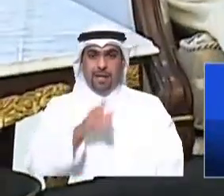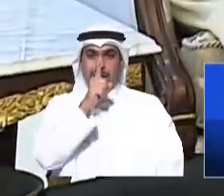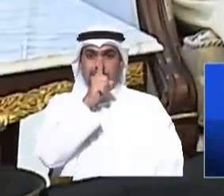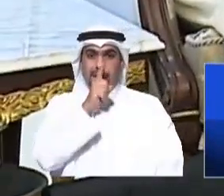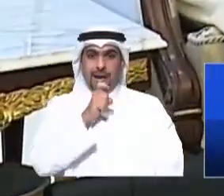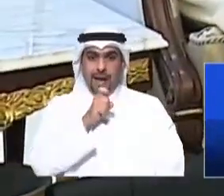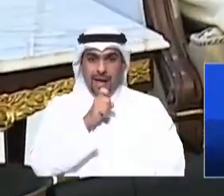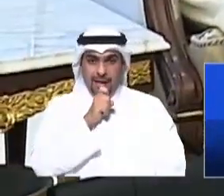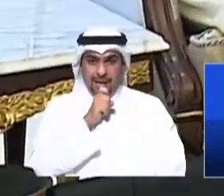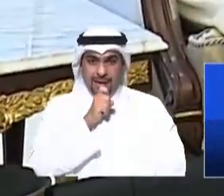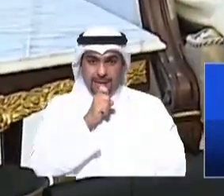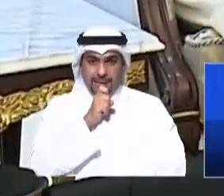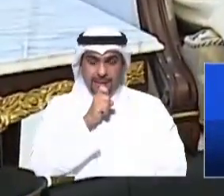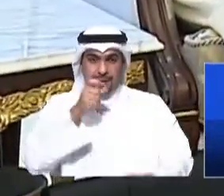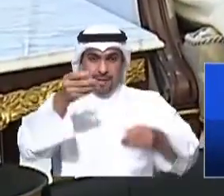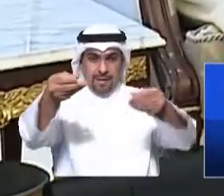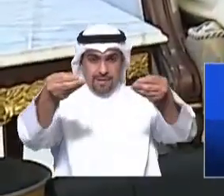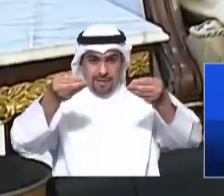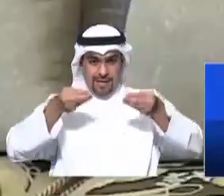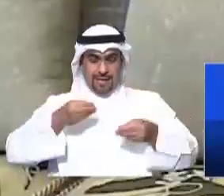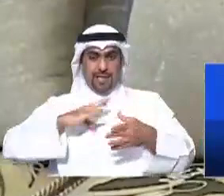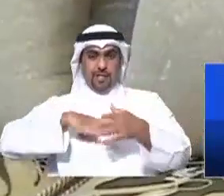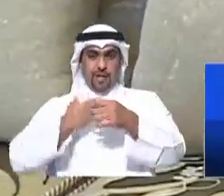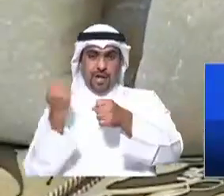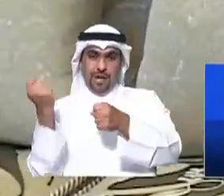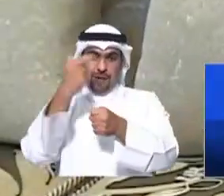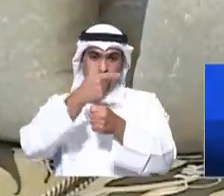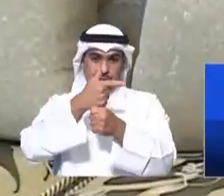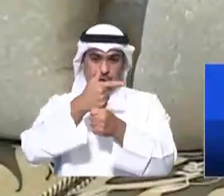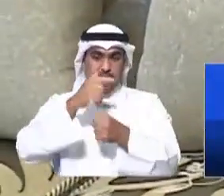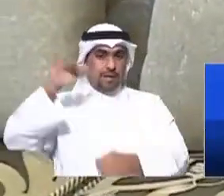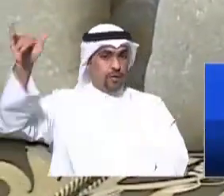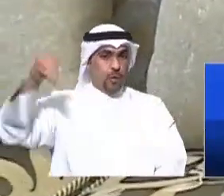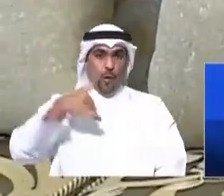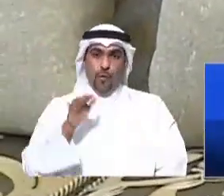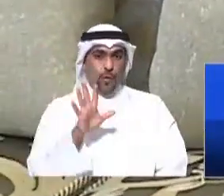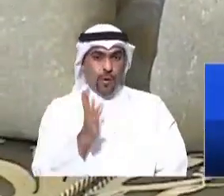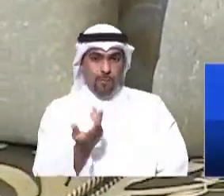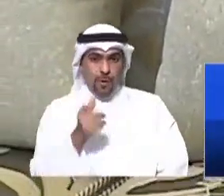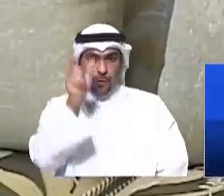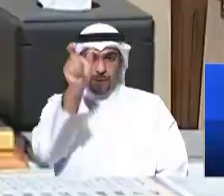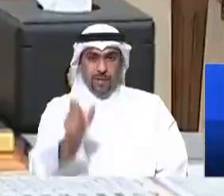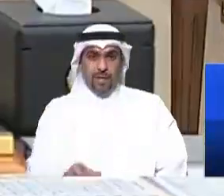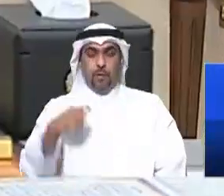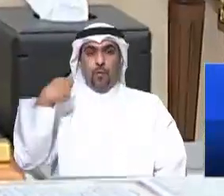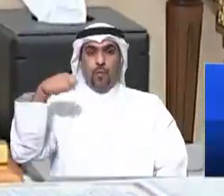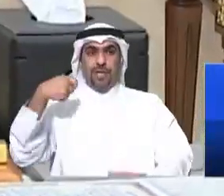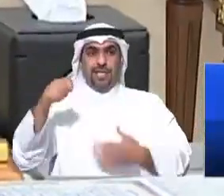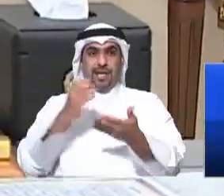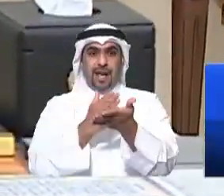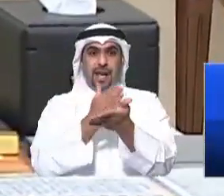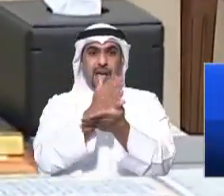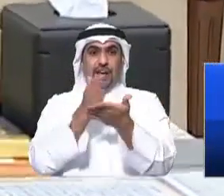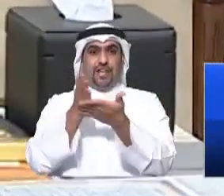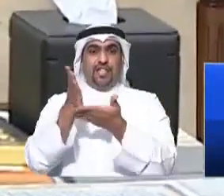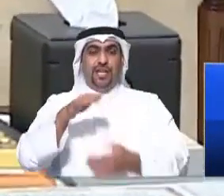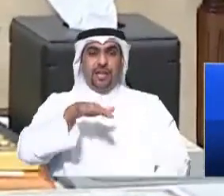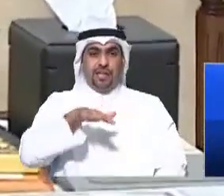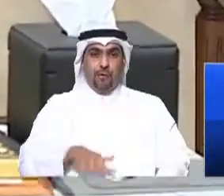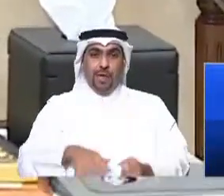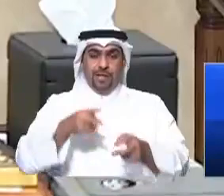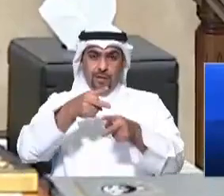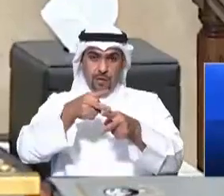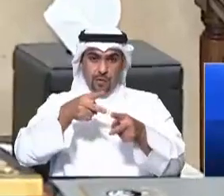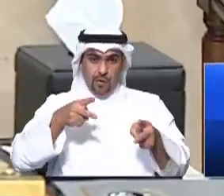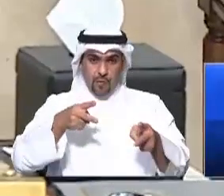الشقيقة الشيخ محمد بن عبد الرحمن آل ثاني، وبحضور معالي وزير الخارجية الشيخ الدكتور أحمد ناصر محمد